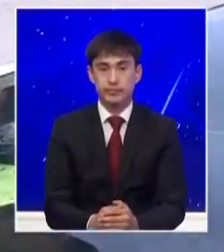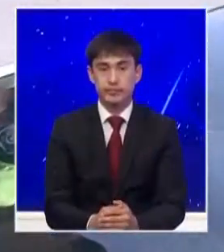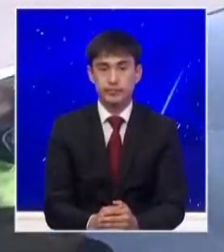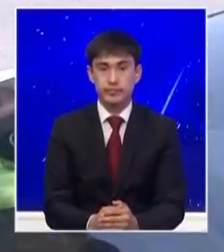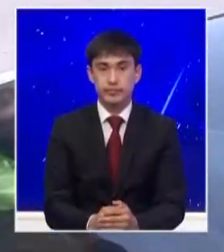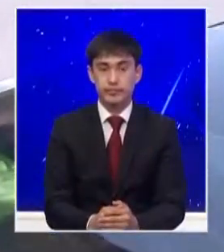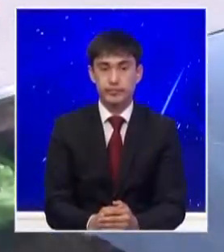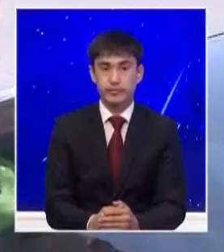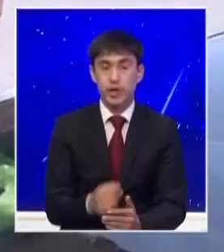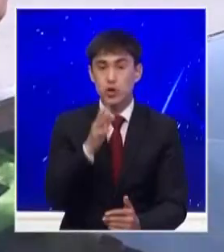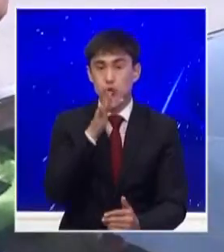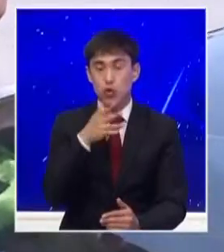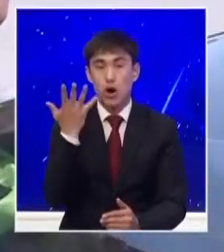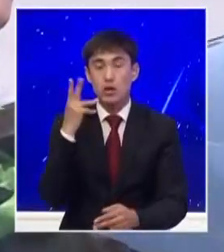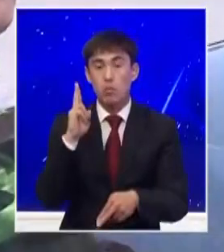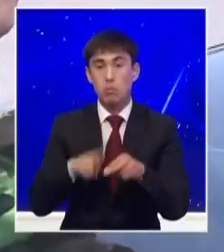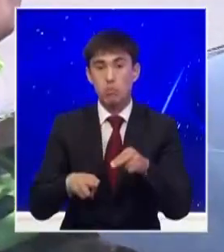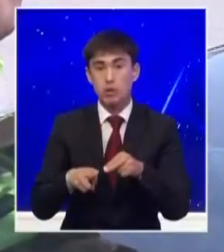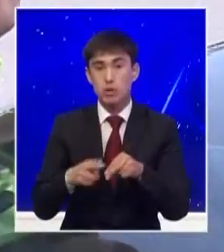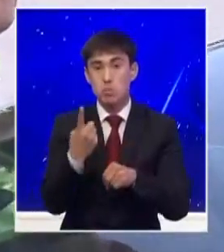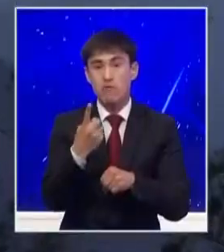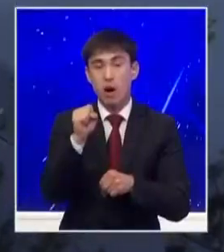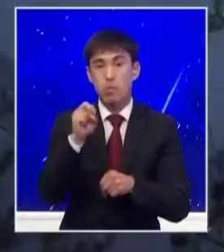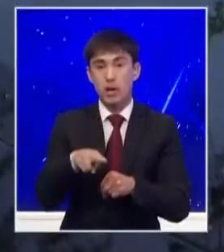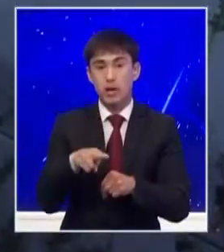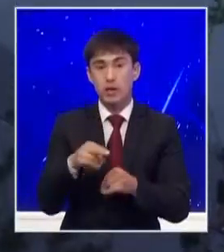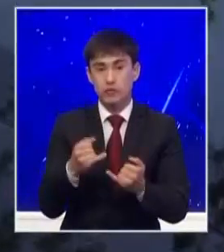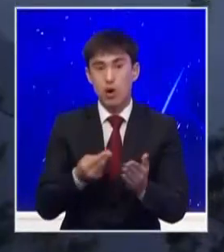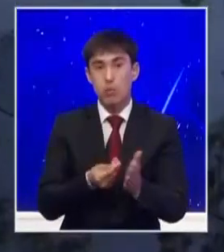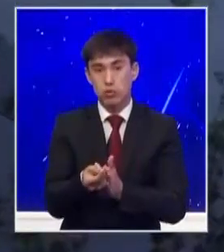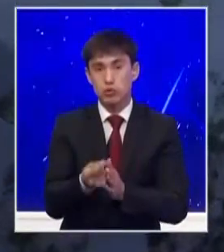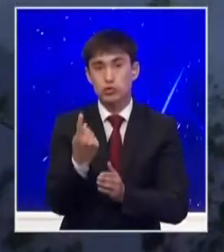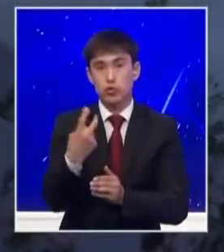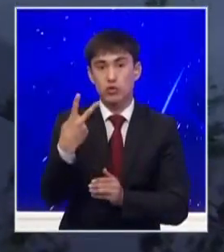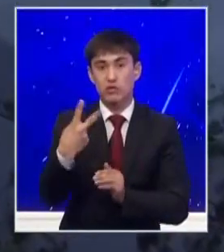Угу. Срок когда прошел? 1 апреля. Все оплачено на